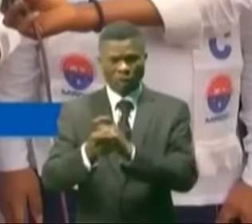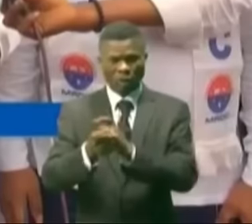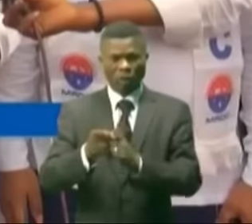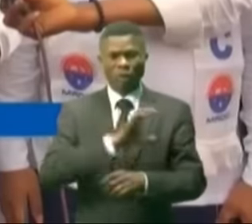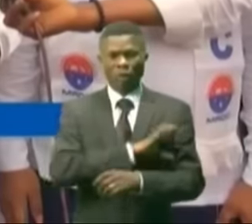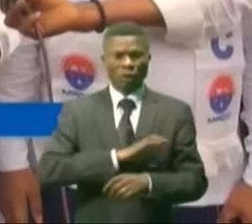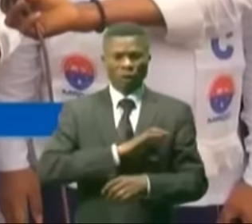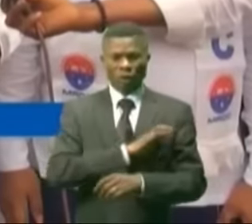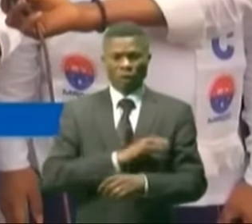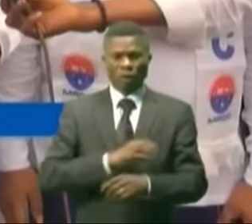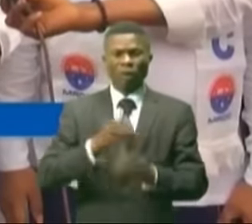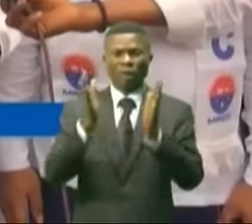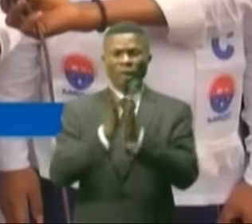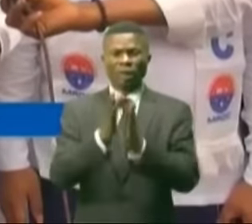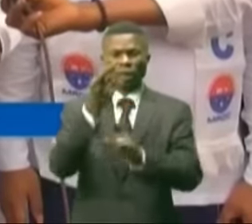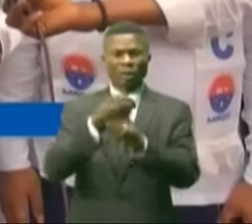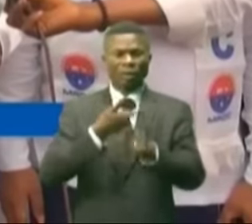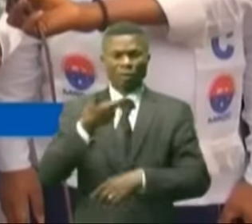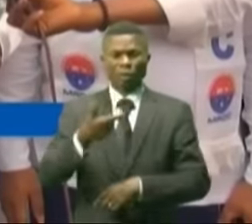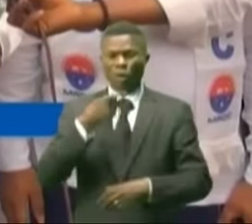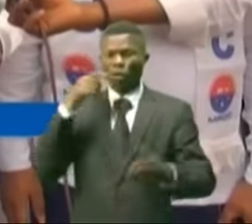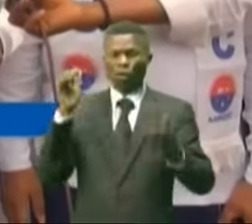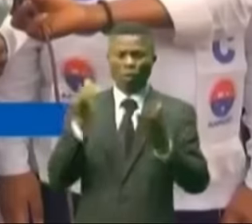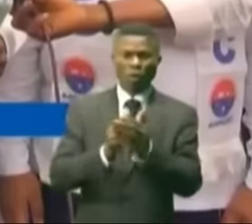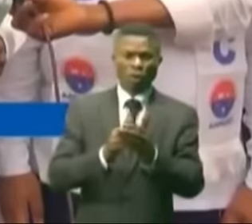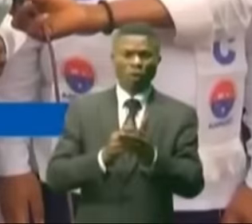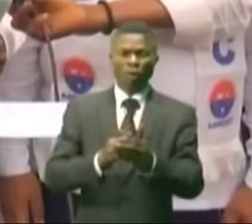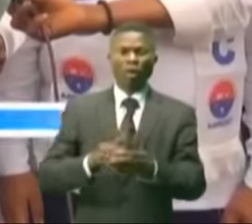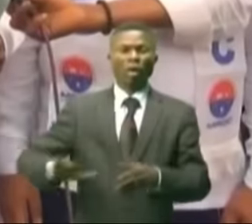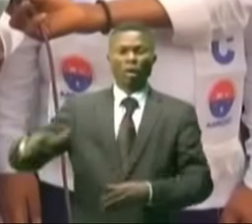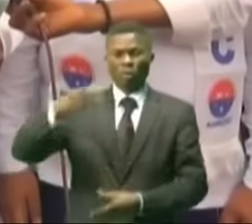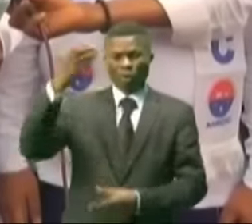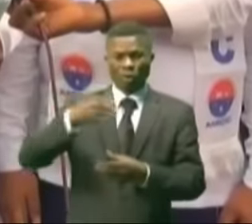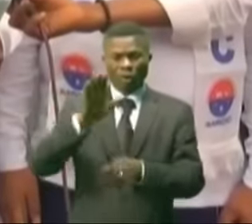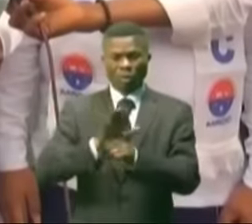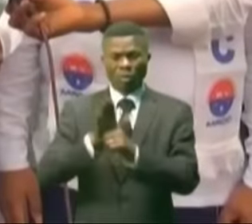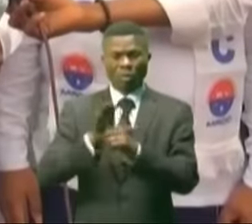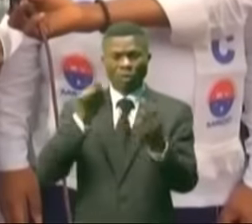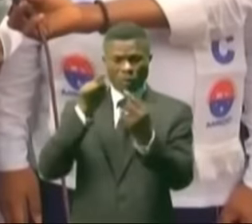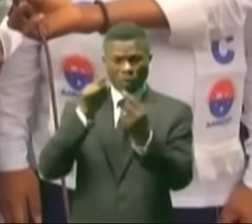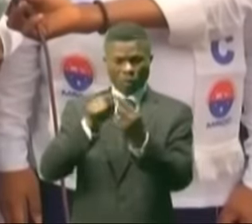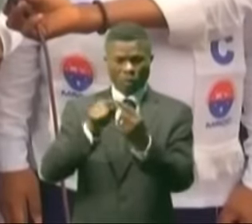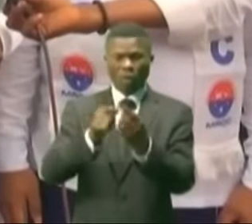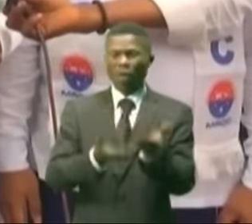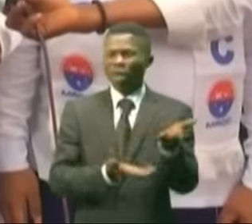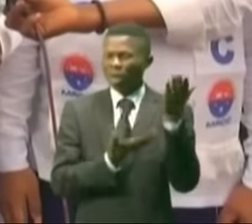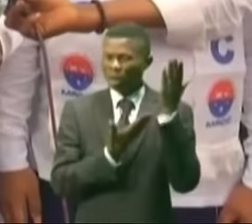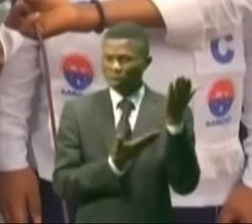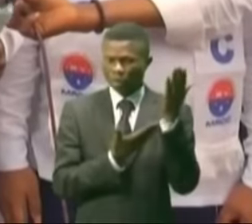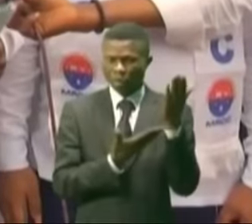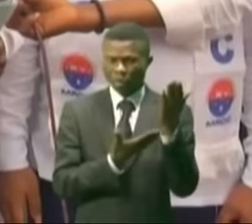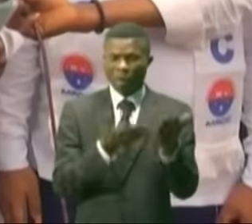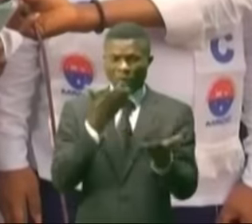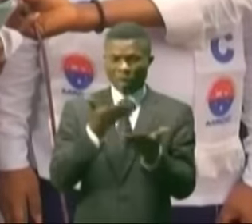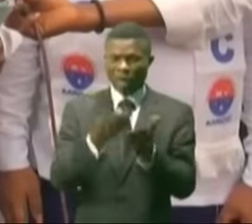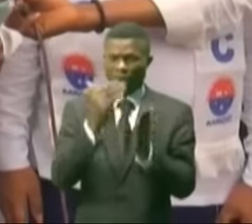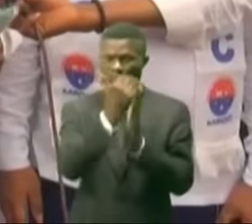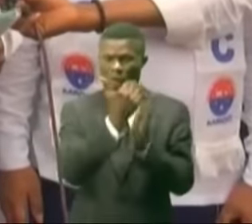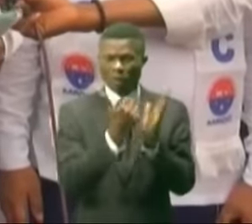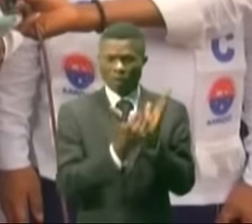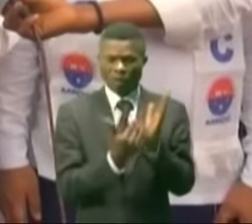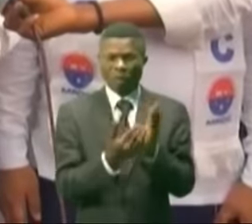18 février nous imposée par les belligérants, plusieurs raisons objectives et fondamentales parmi lesquelles nous